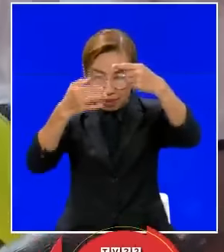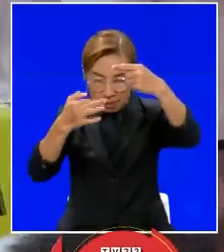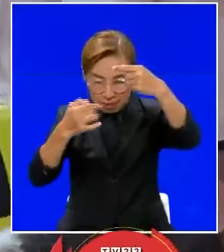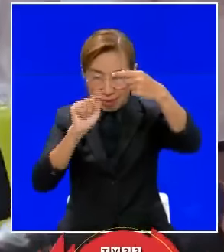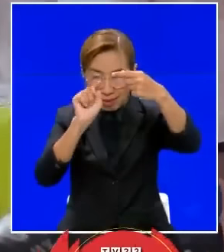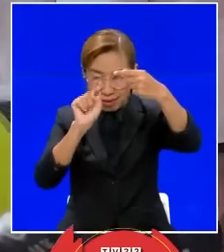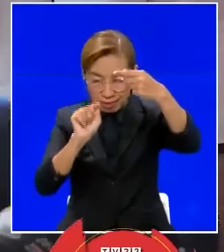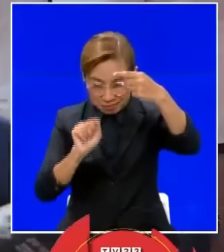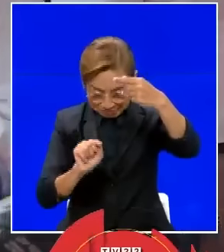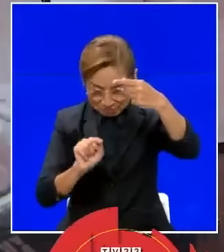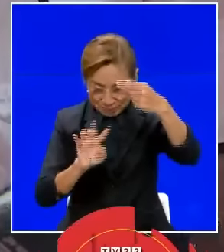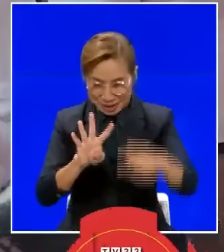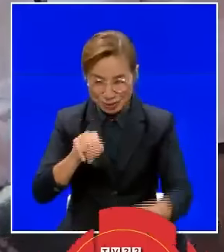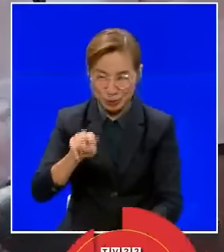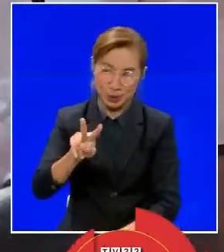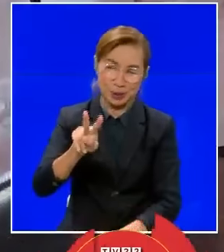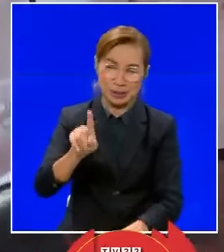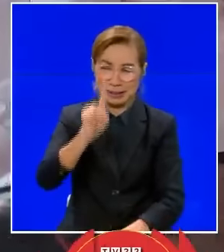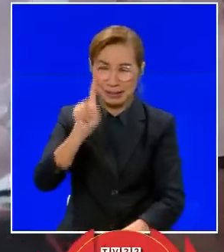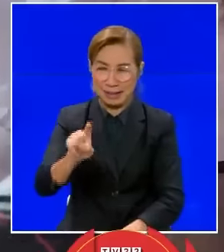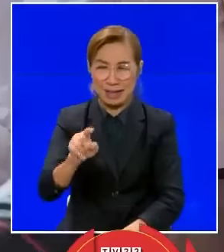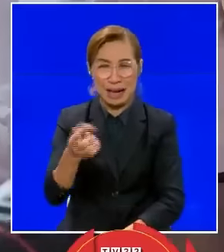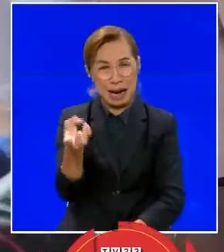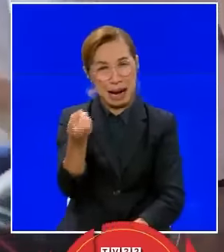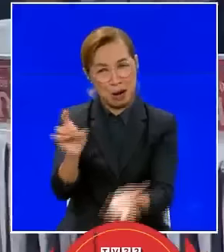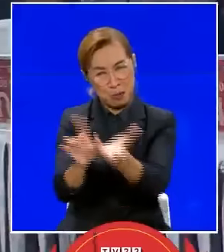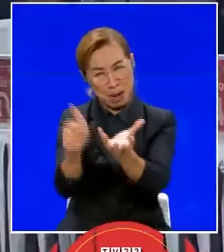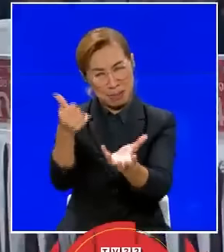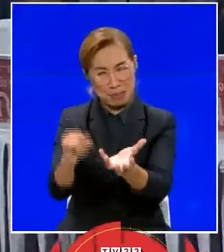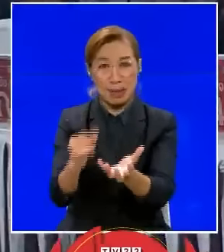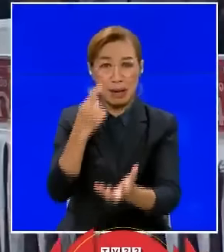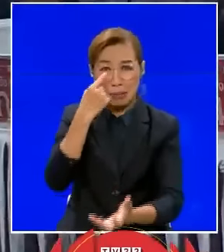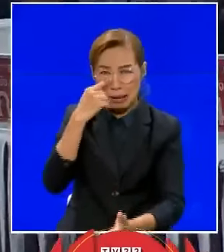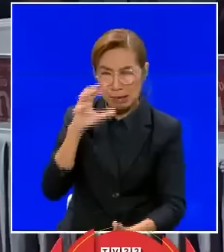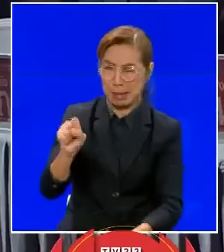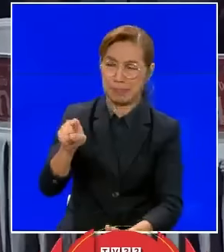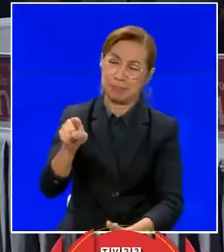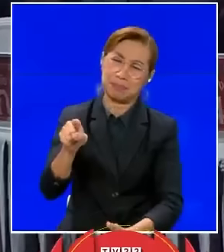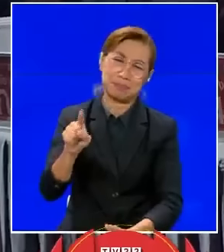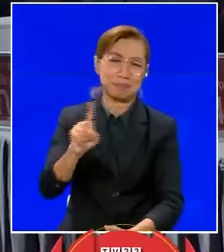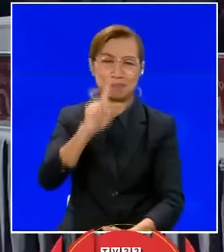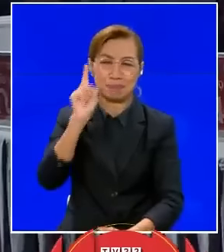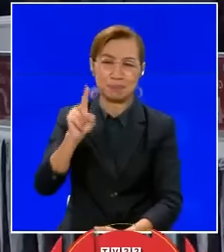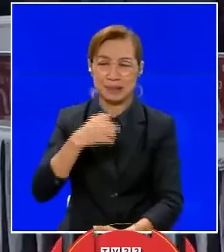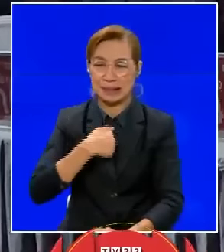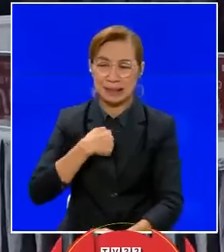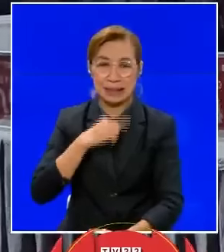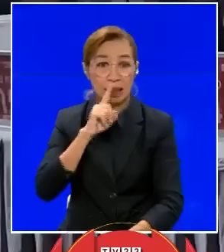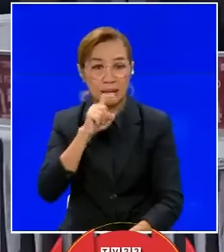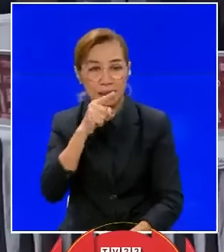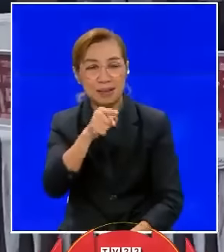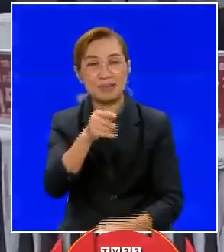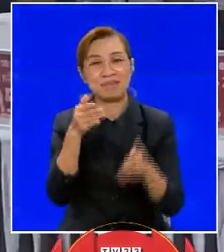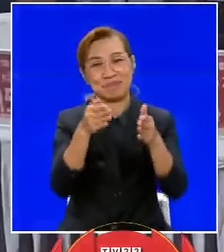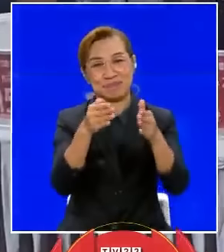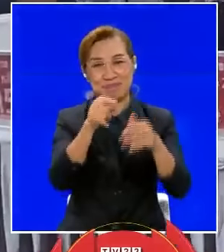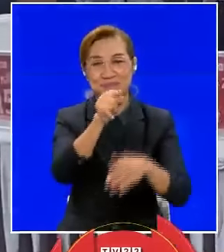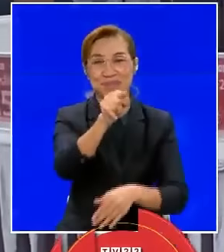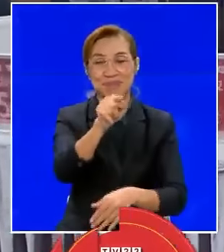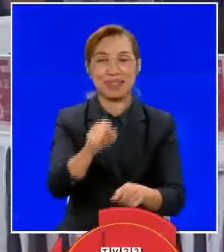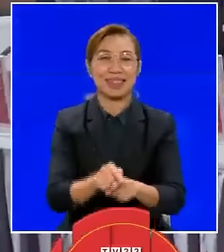มันเป็นได้อยู่ที่ 4.2นี่แหละที่ให้ดูข้าวด้วยสายตาเ้าไปถามใครดีเรื่องนี้ฮะลองกองคนที่บอกว่า